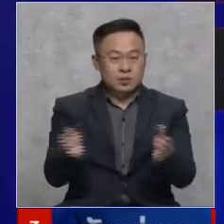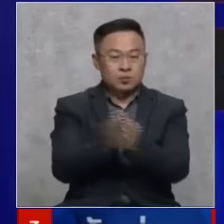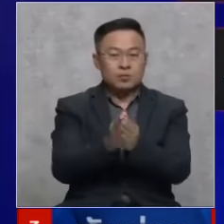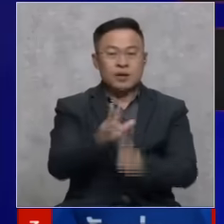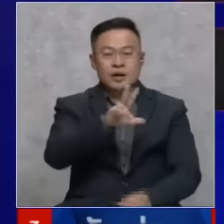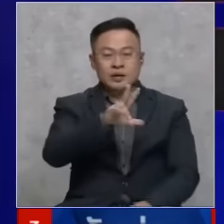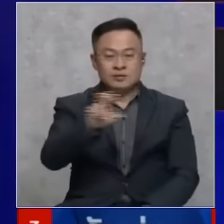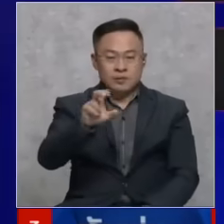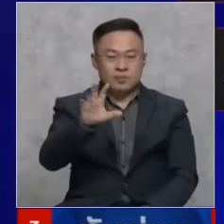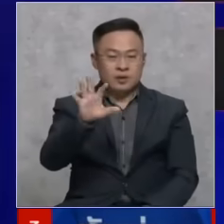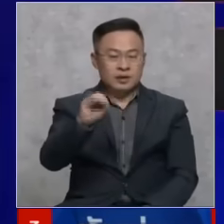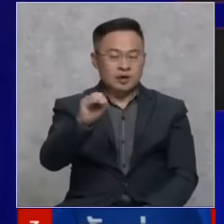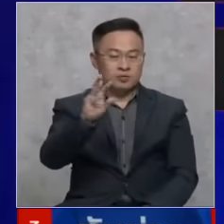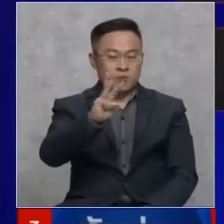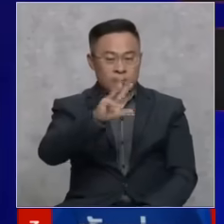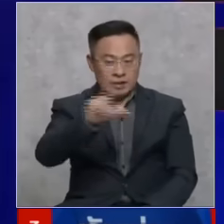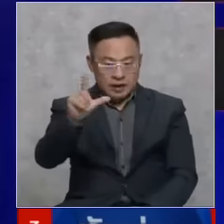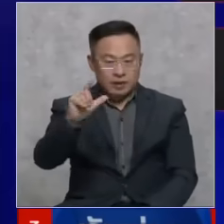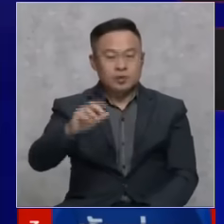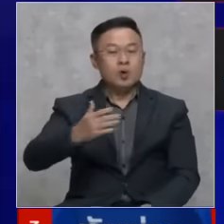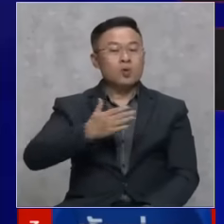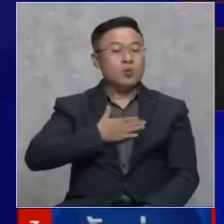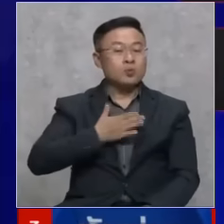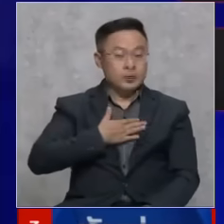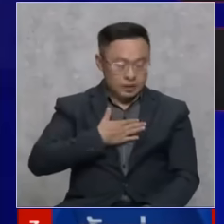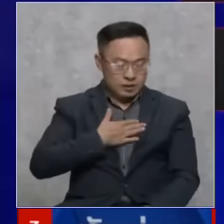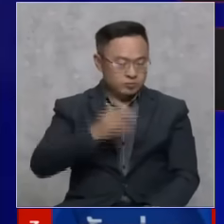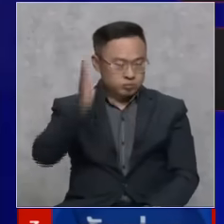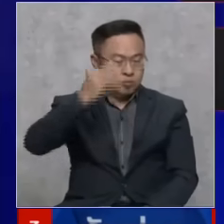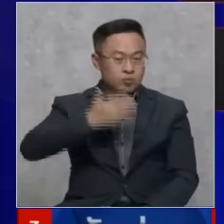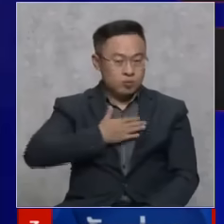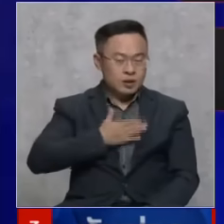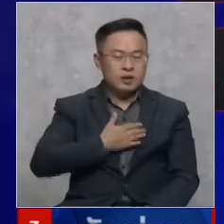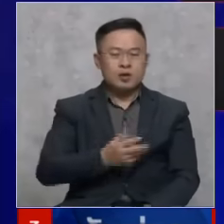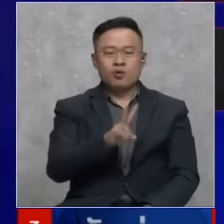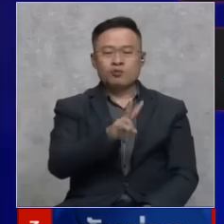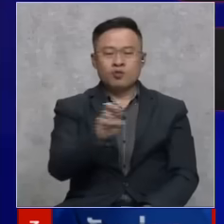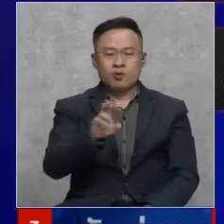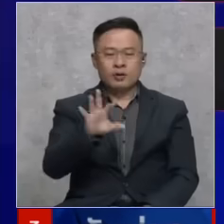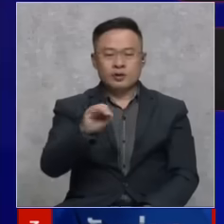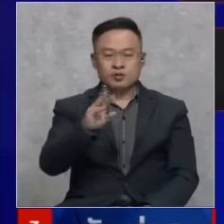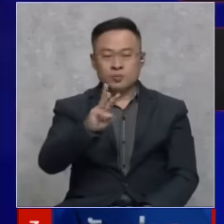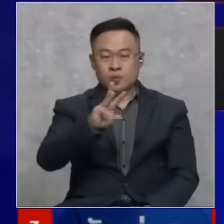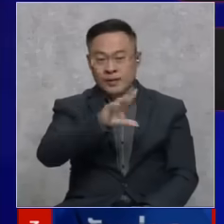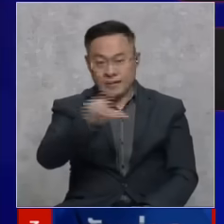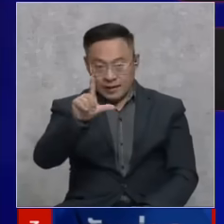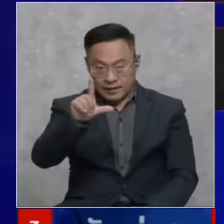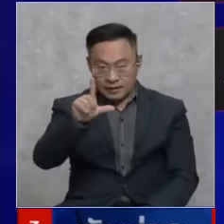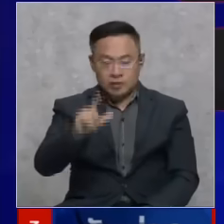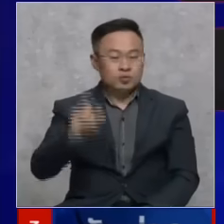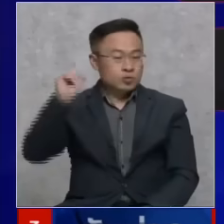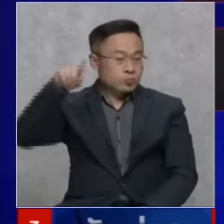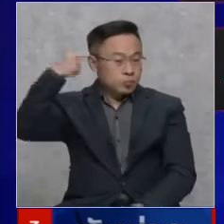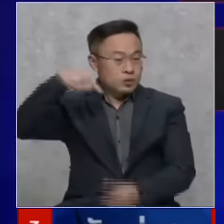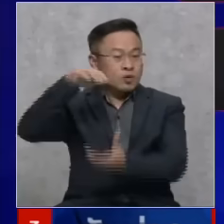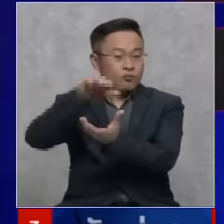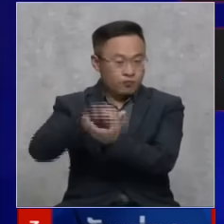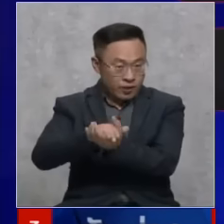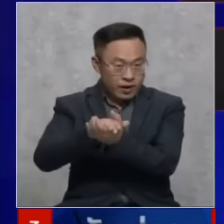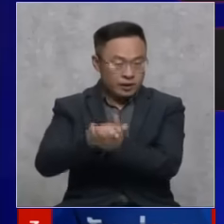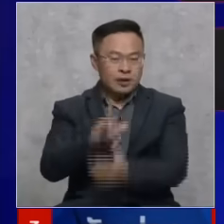พย์สินของคุณอนุชา209ล้านบาททรัพย์สินของคุณสุมนรัตน์สะสมทรัพย์ซึ่งเป็นคู่สมรสเนี่ยอยู่ที่ประมา